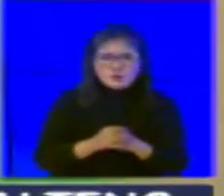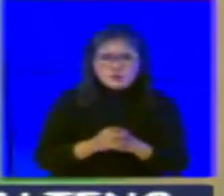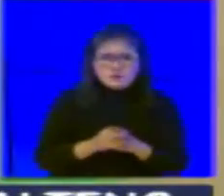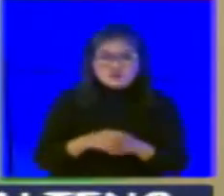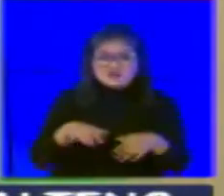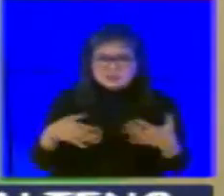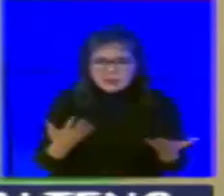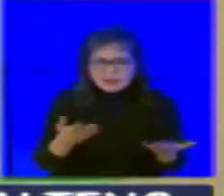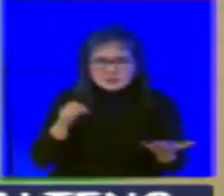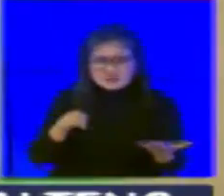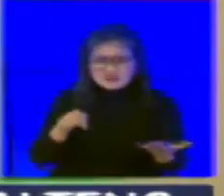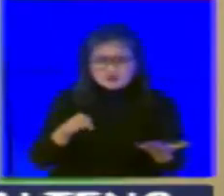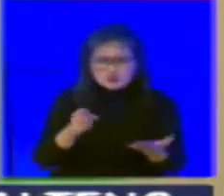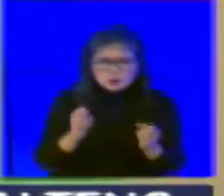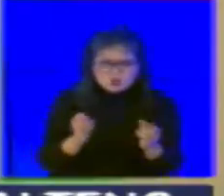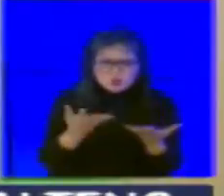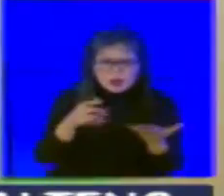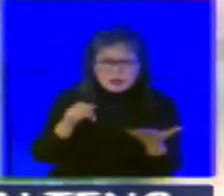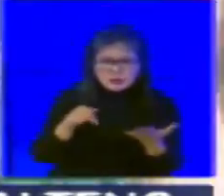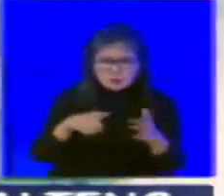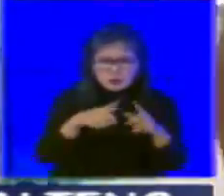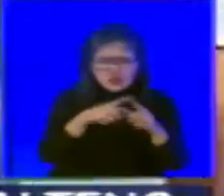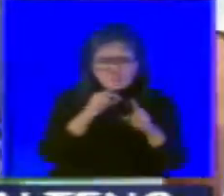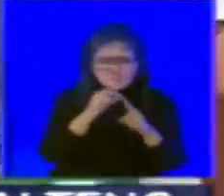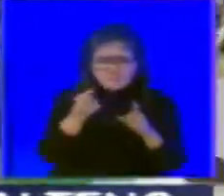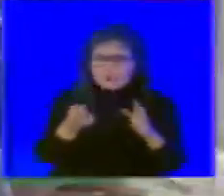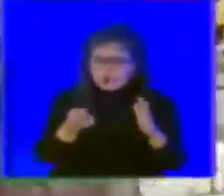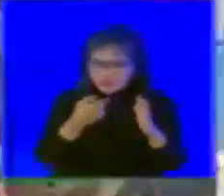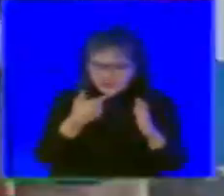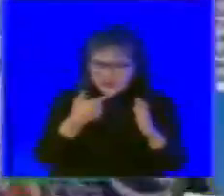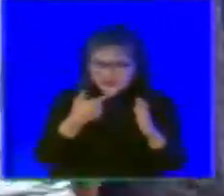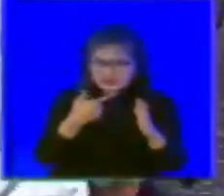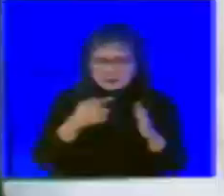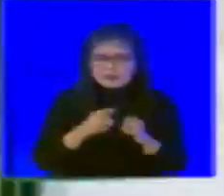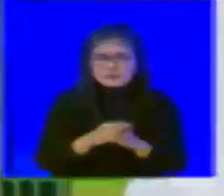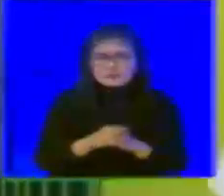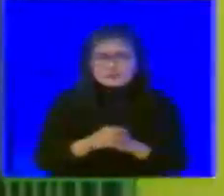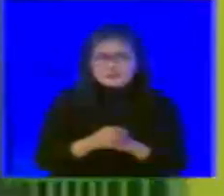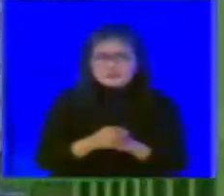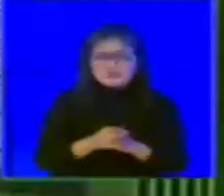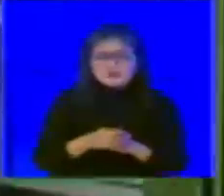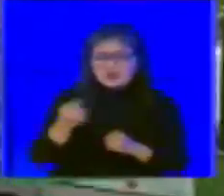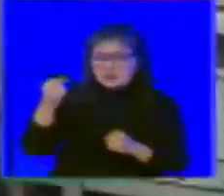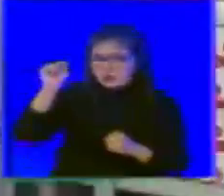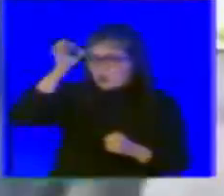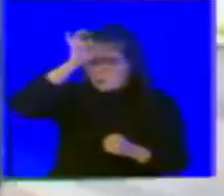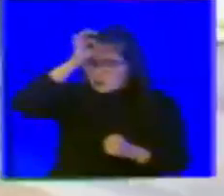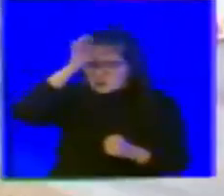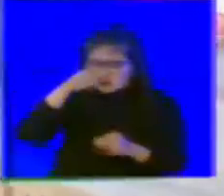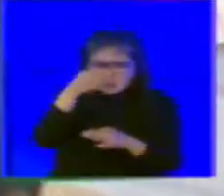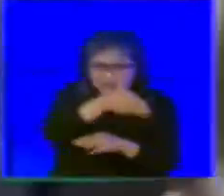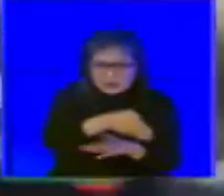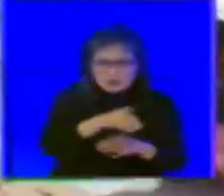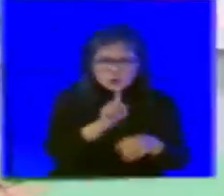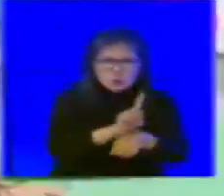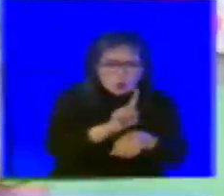Palangkaraya, terutama di apotek-apotek yang ada di Palangkaraya ini. Aparat Polda Sumbar mendatangi satu persatu apotek dan toko obat di Kecamatan